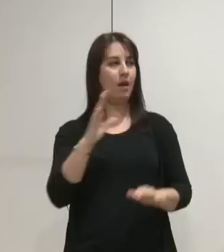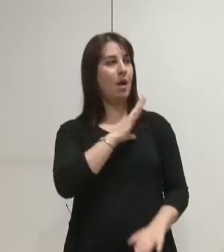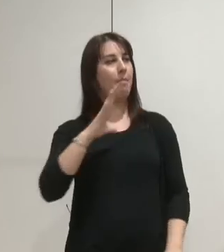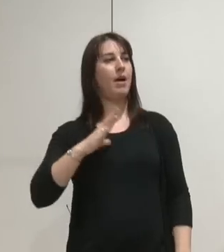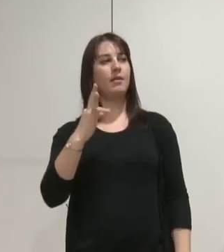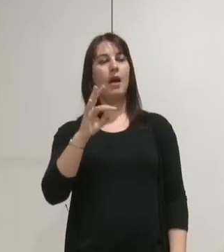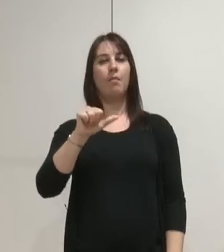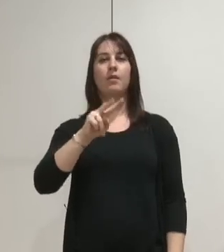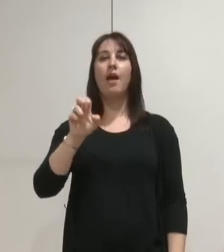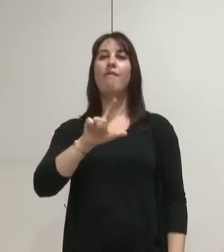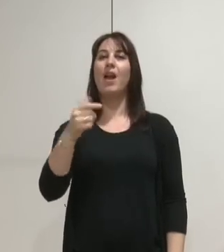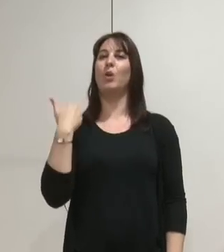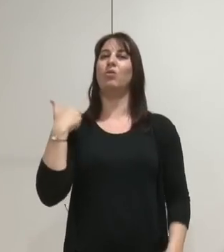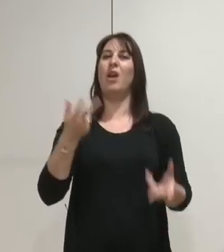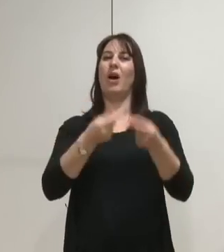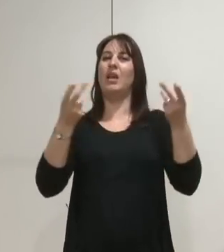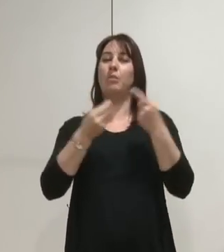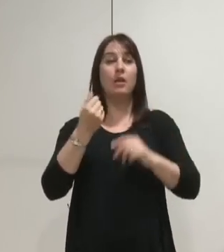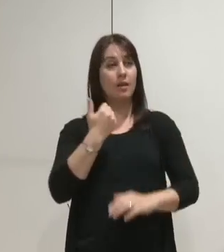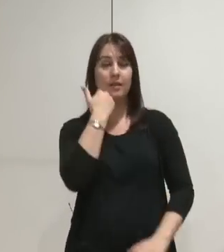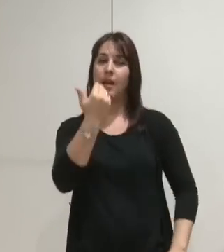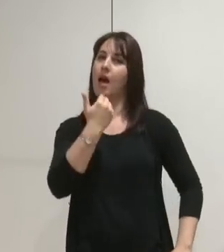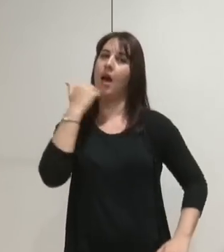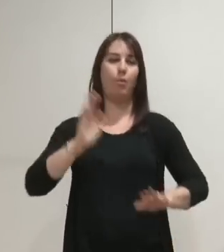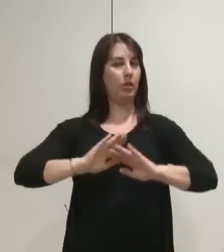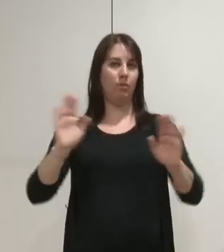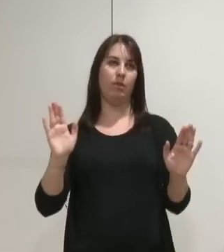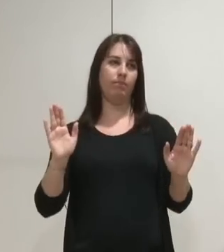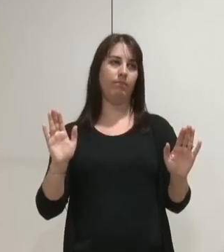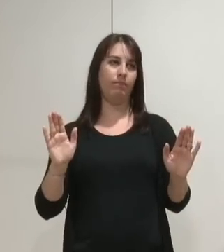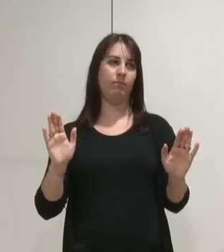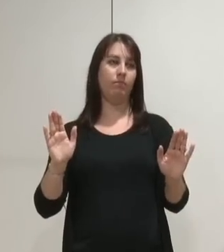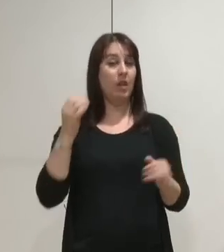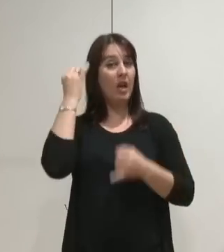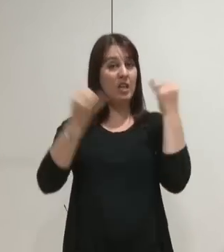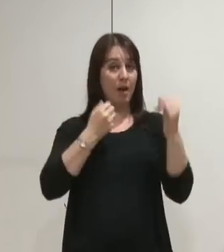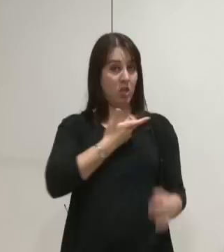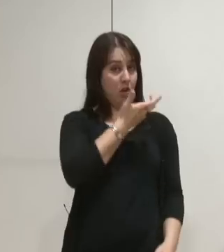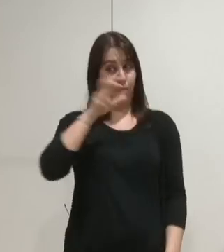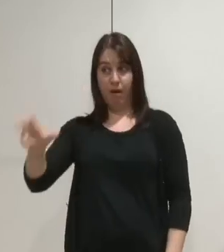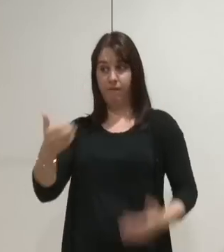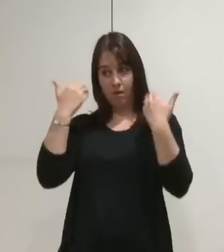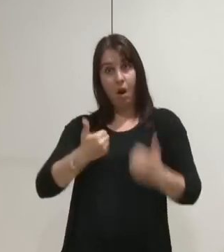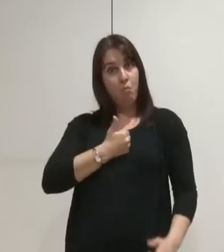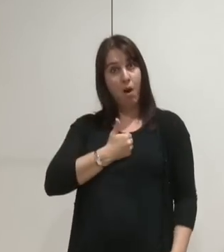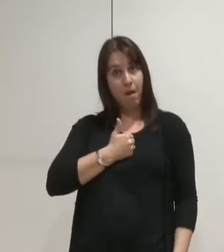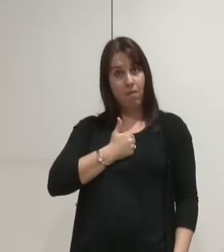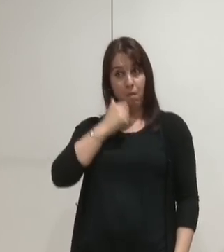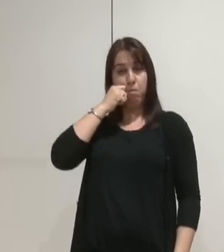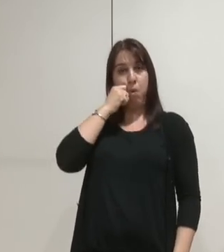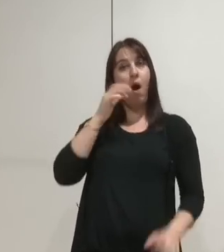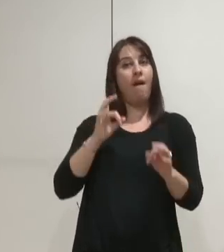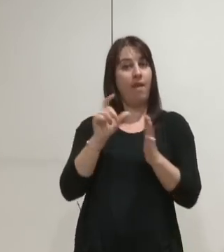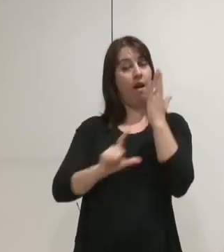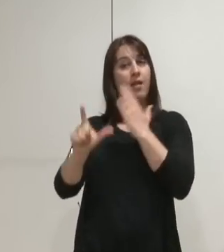son intervention c'est là quelque chose qui nous exp exposerit et surtout m'exposerai moi au délit de